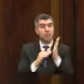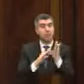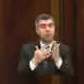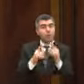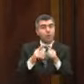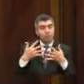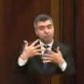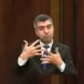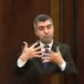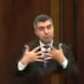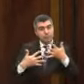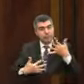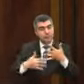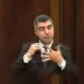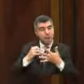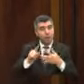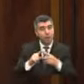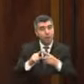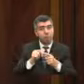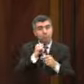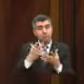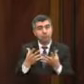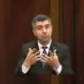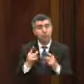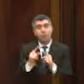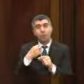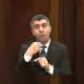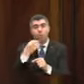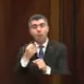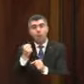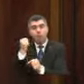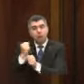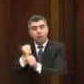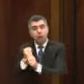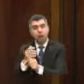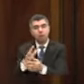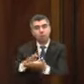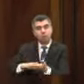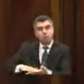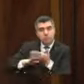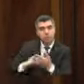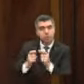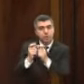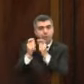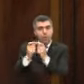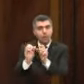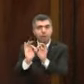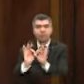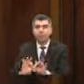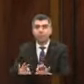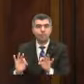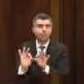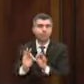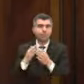ما يمكنلكش تفصل هذه على هذه باش نعرفوا هذا التوازي يكون كيفاش نتعاملوا معه. ايضا التزمتم في